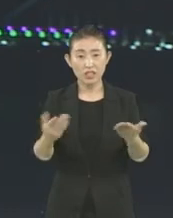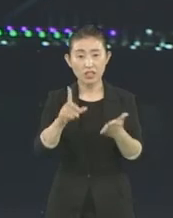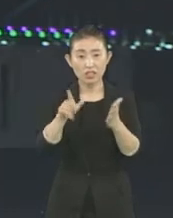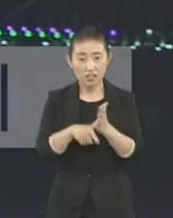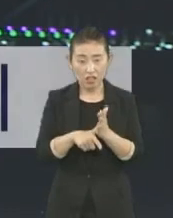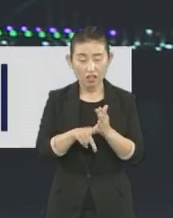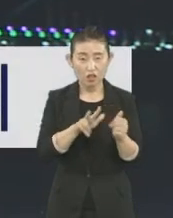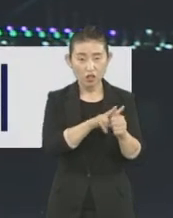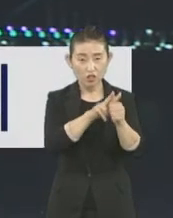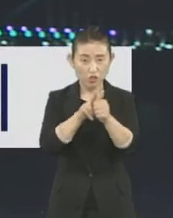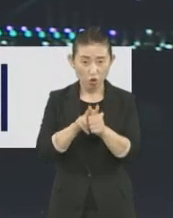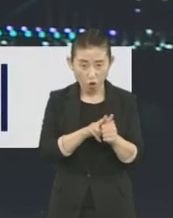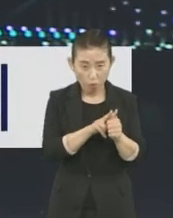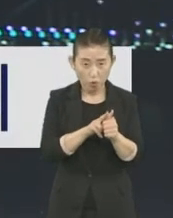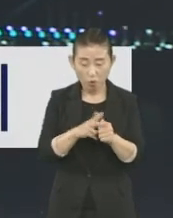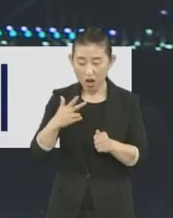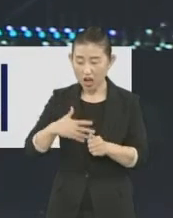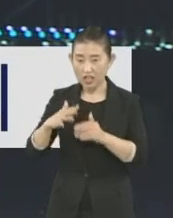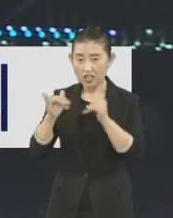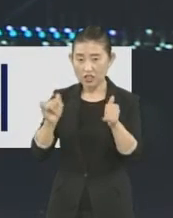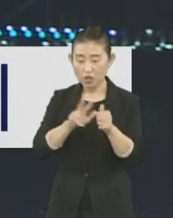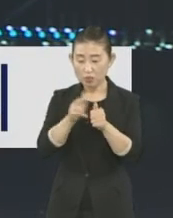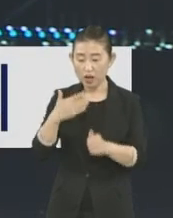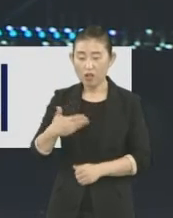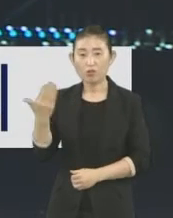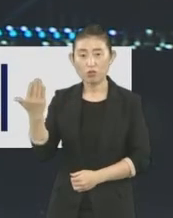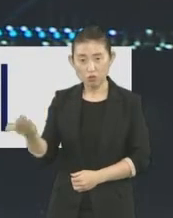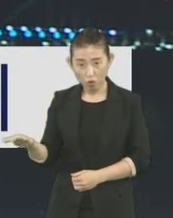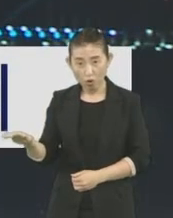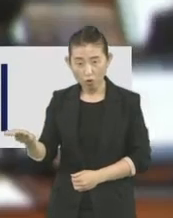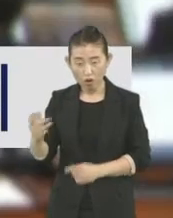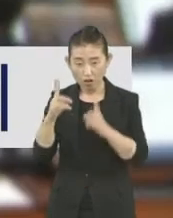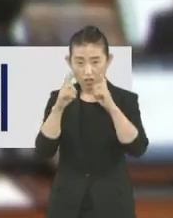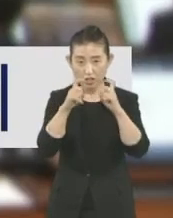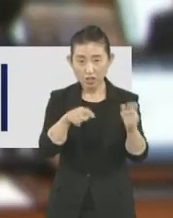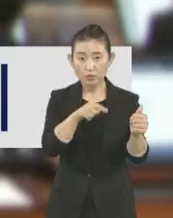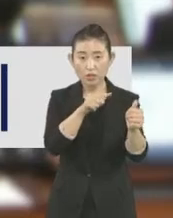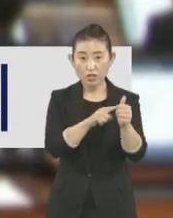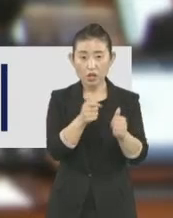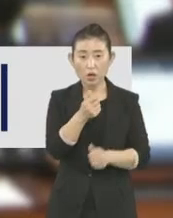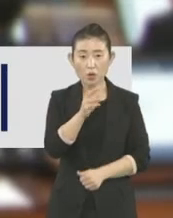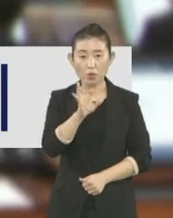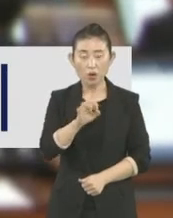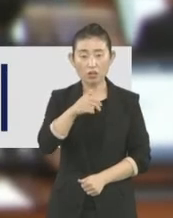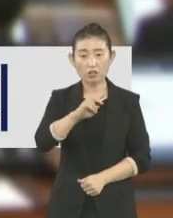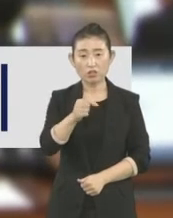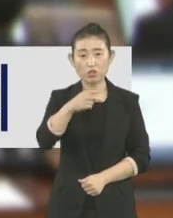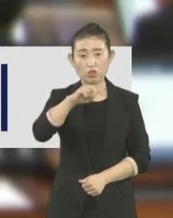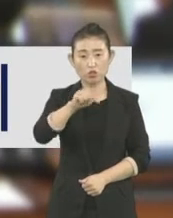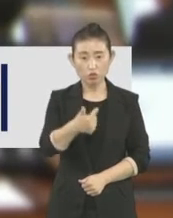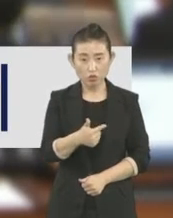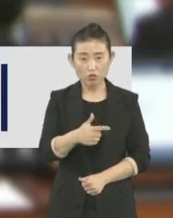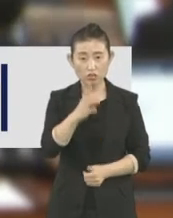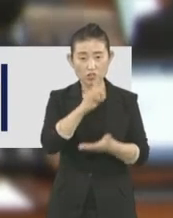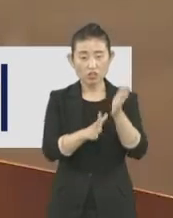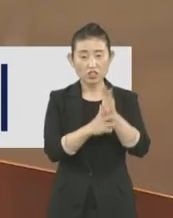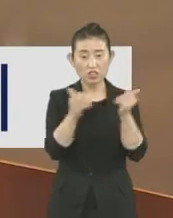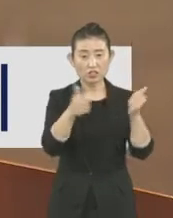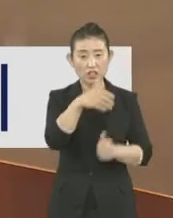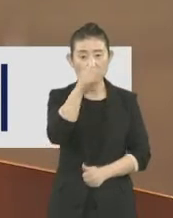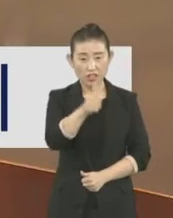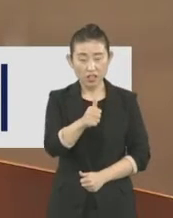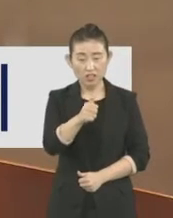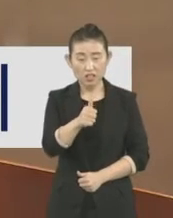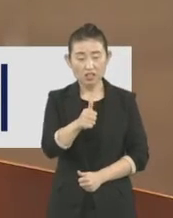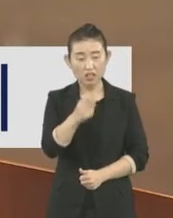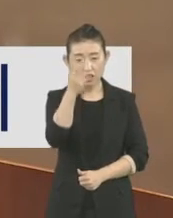직무 중 알게된 도시개발 관련 정보를 다른 사람에게 흘린 혐의를 받는 황천 순 충남 천안시의 의 잔이 검찰에